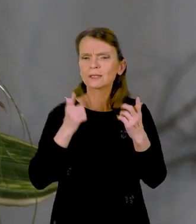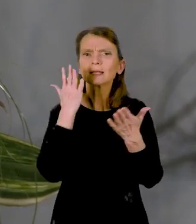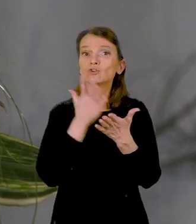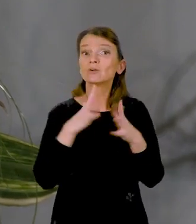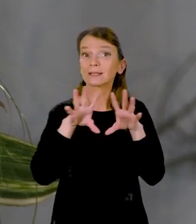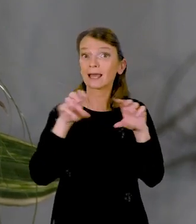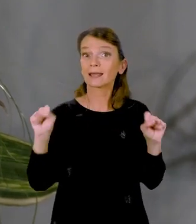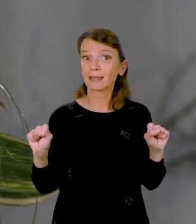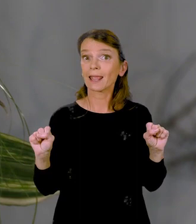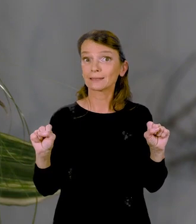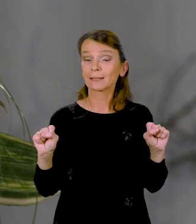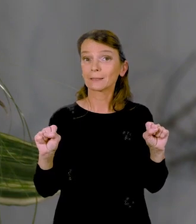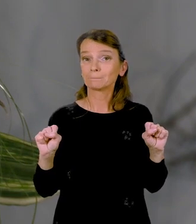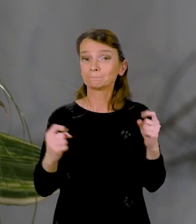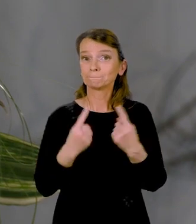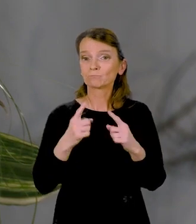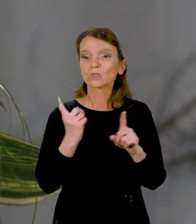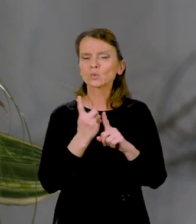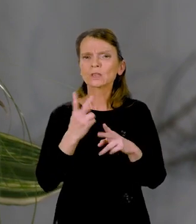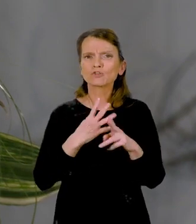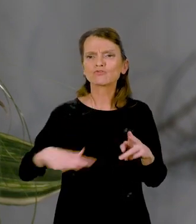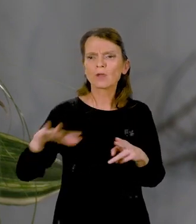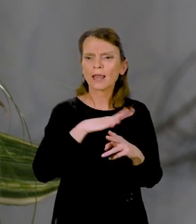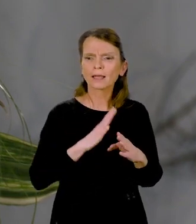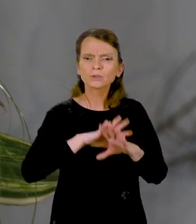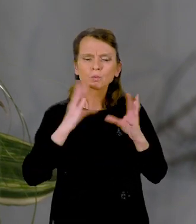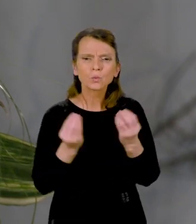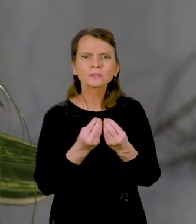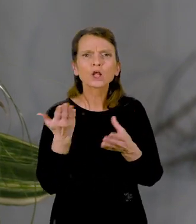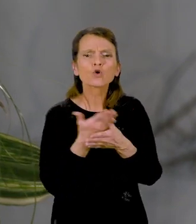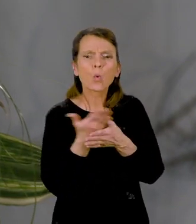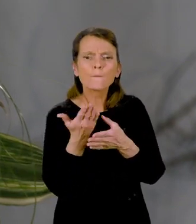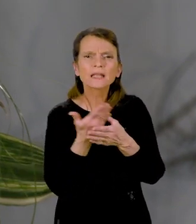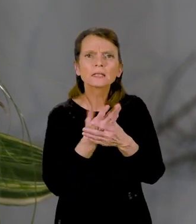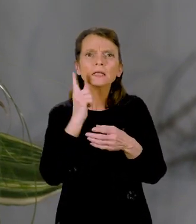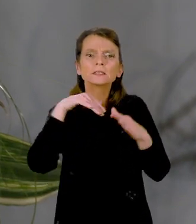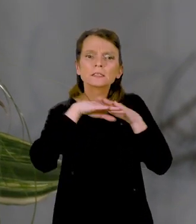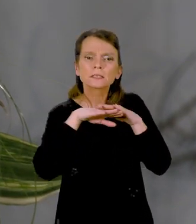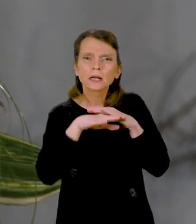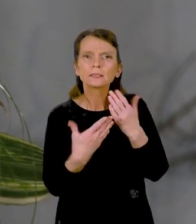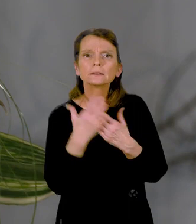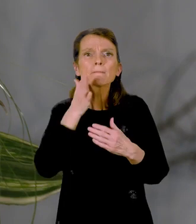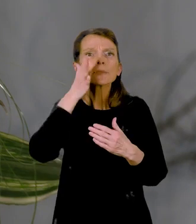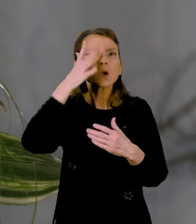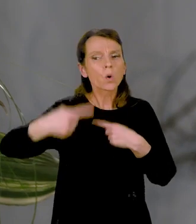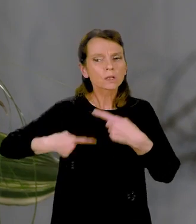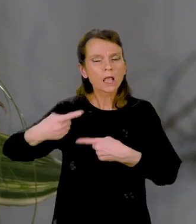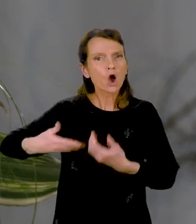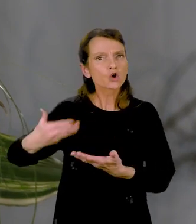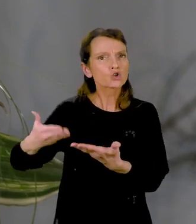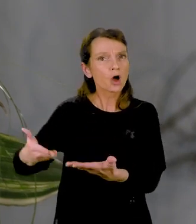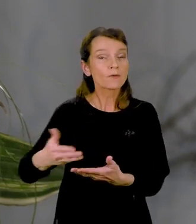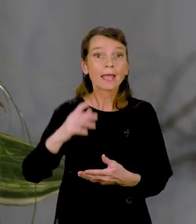In dežela, kjer se ta dognanja dokumentirajo in ohranjajo za prihodne rodove, spet ne le za ljudi iz